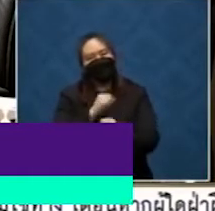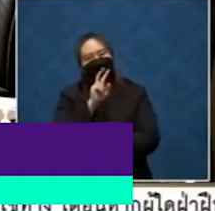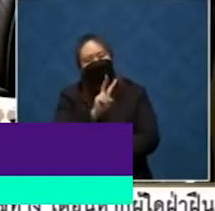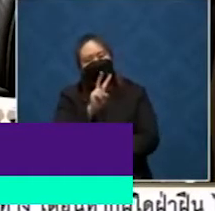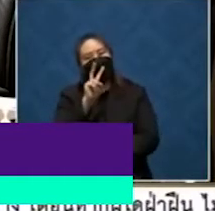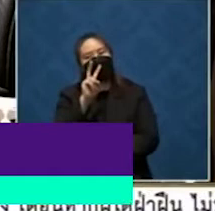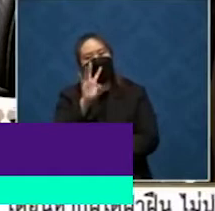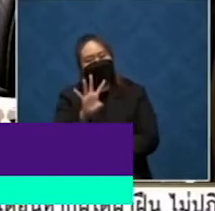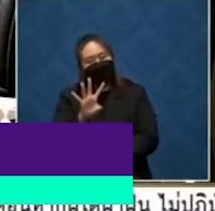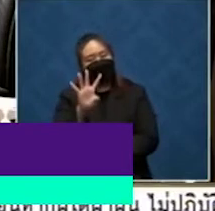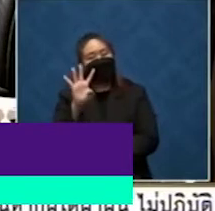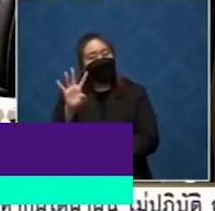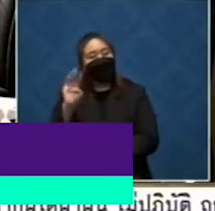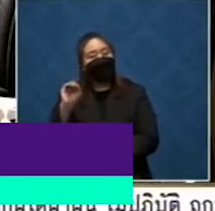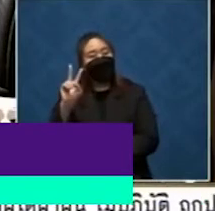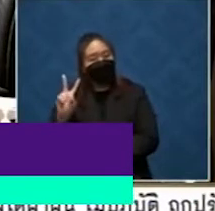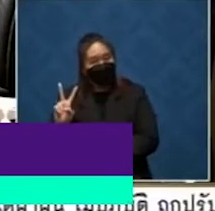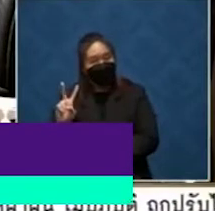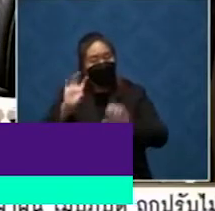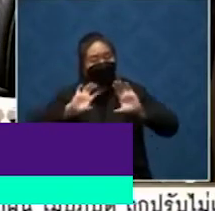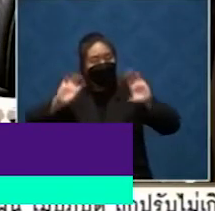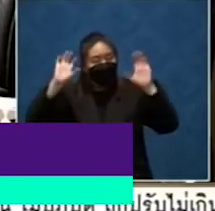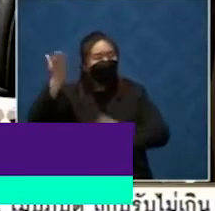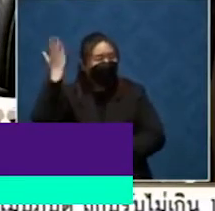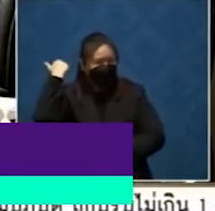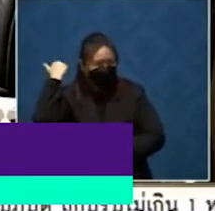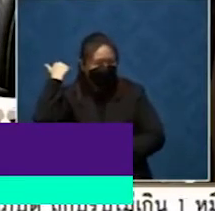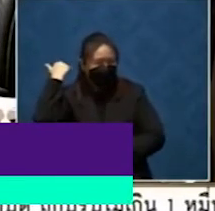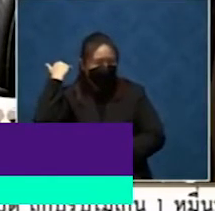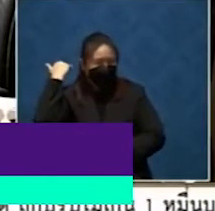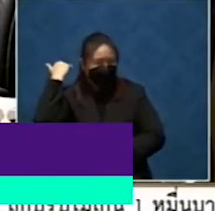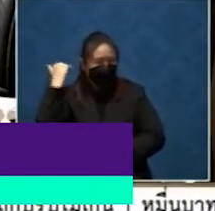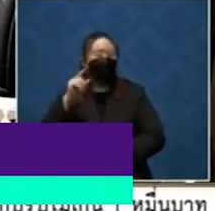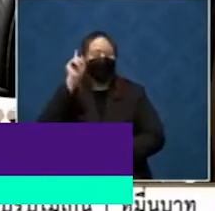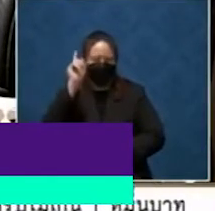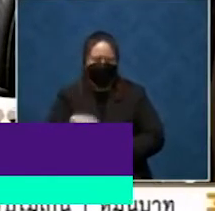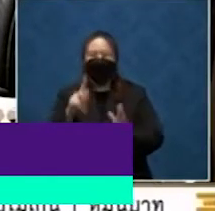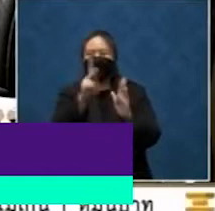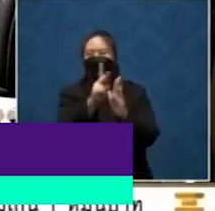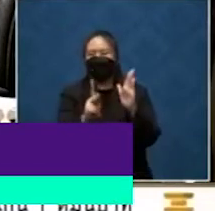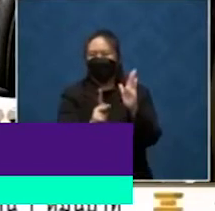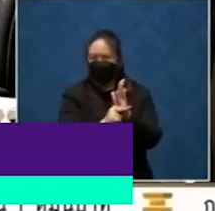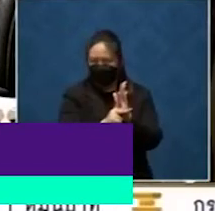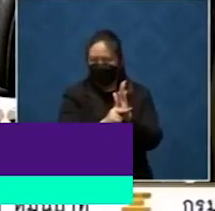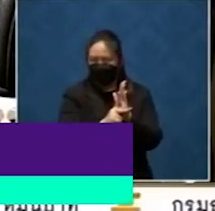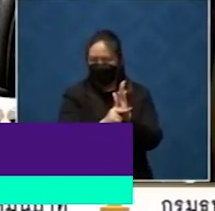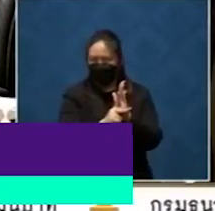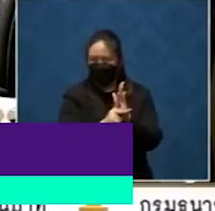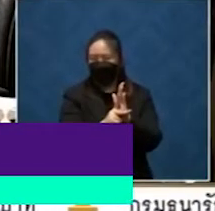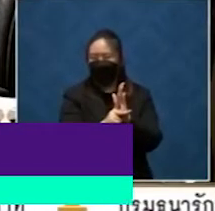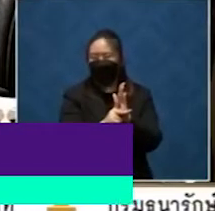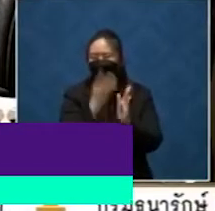เนี่ยรัฐบาลขณะนั้นจำเป็นต้องออกกฎหมายก็ด้วยเหตุว่าถูก